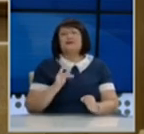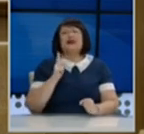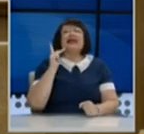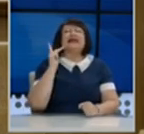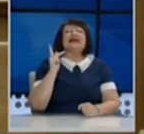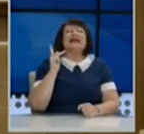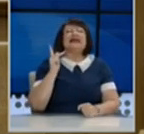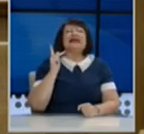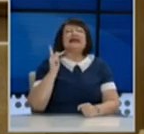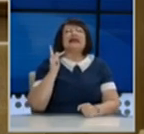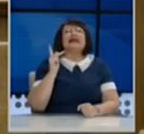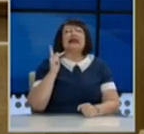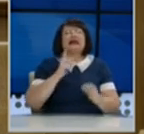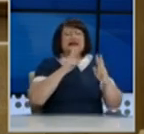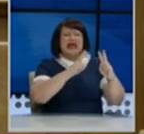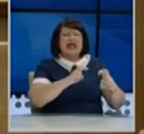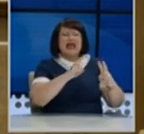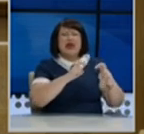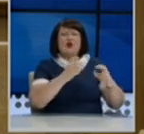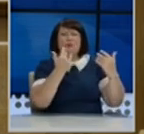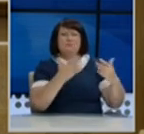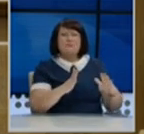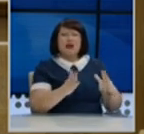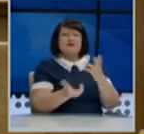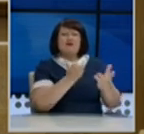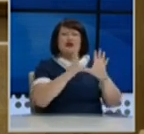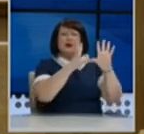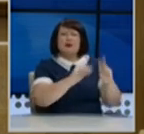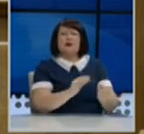είχε ήδη ελεγχθεί και κατασβεστεί η πυρκαγιά.